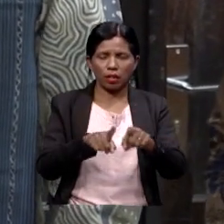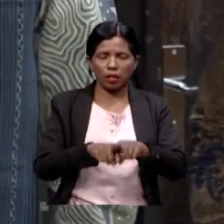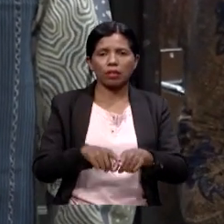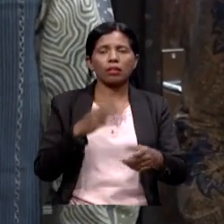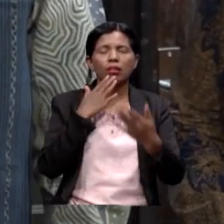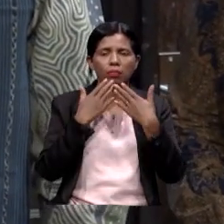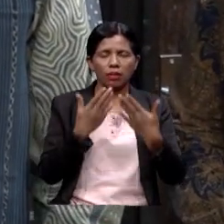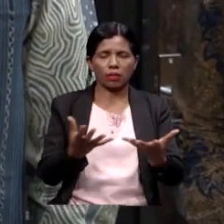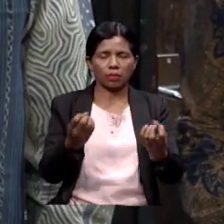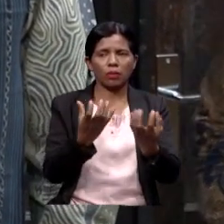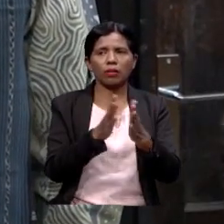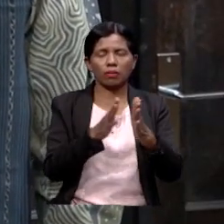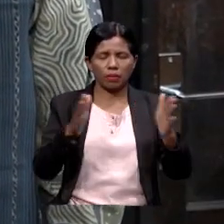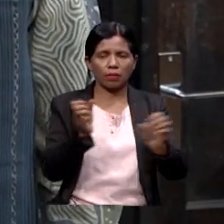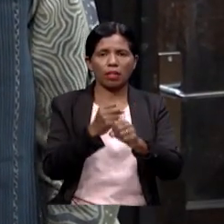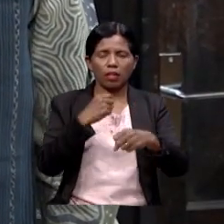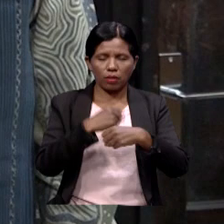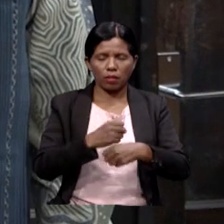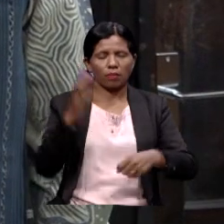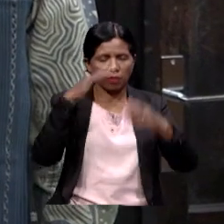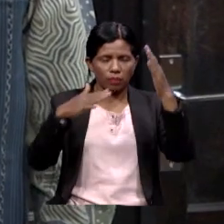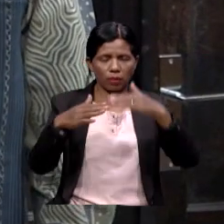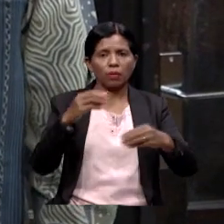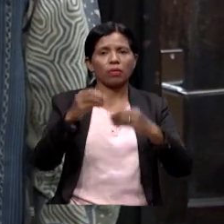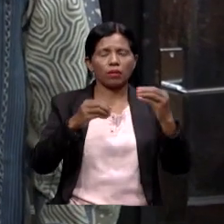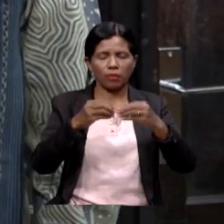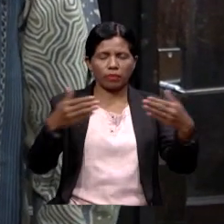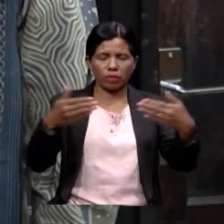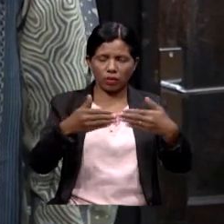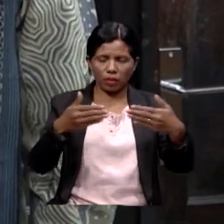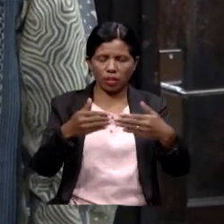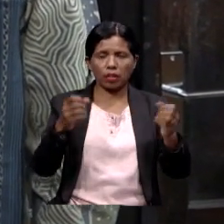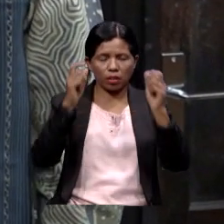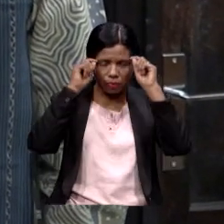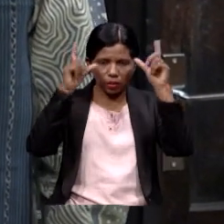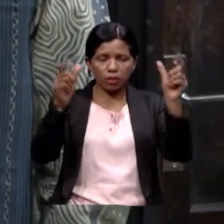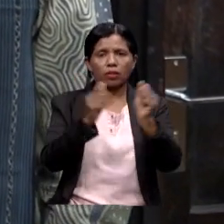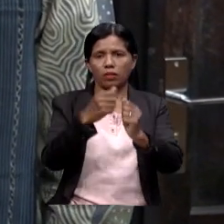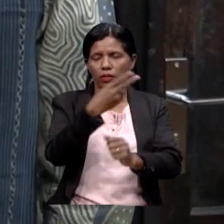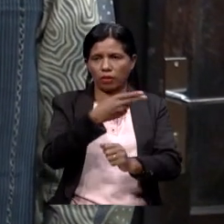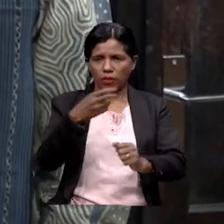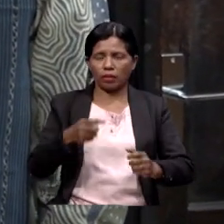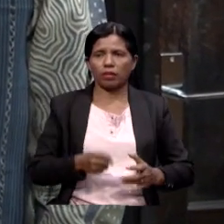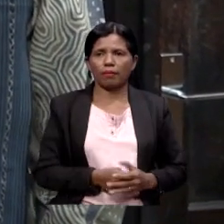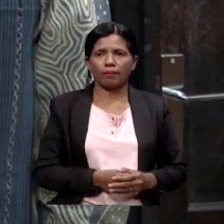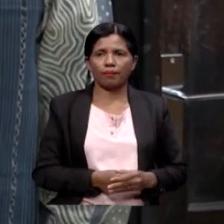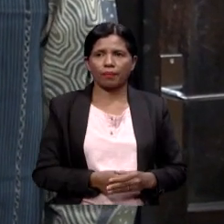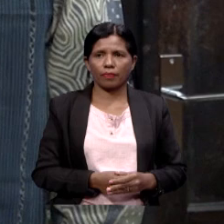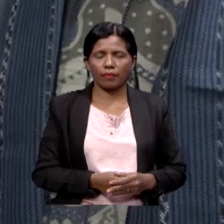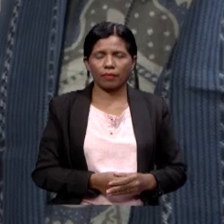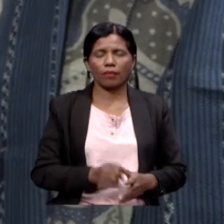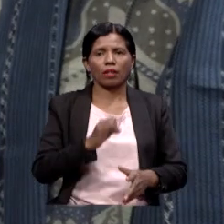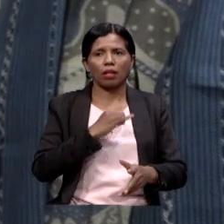bela solusiona fronteira terrestre entre Timor-Leste ho Indonesia. Robot baita simbu haunia